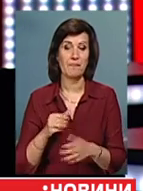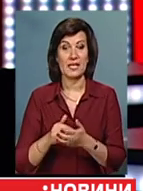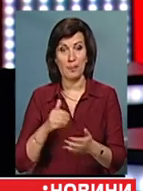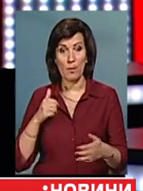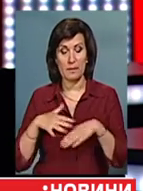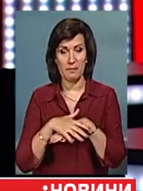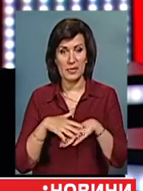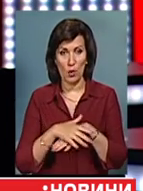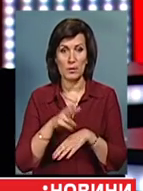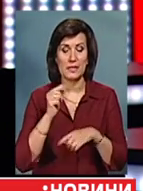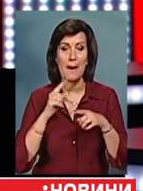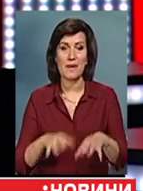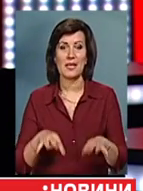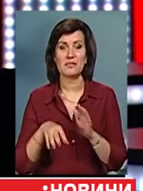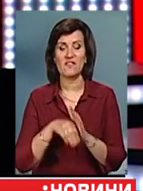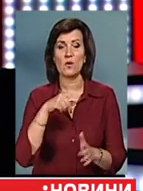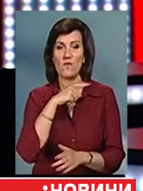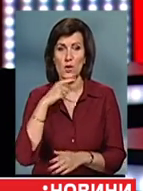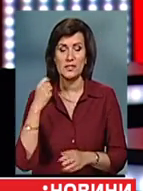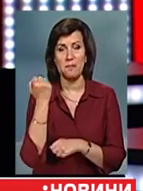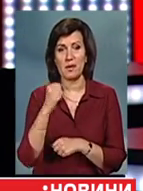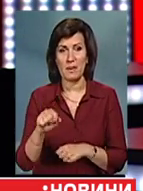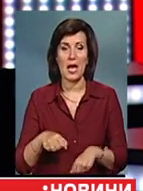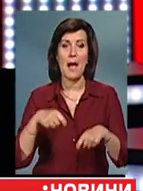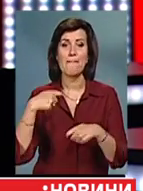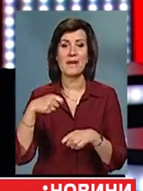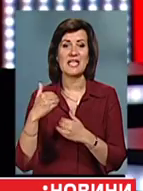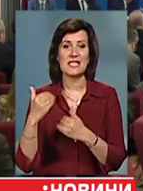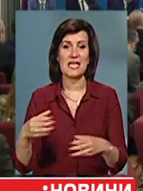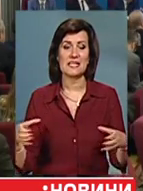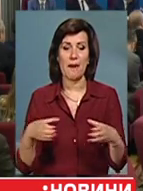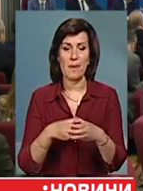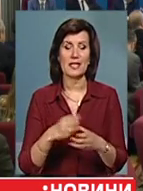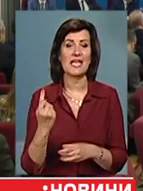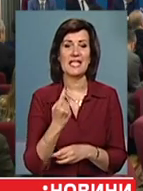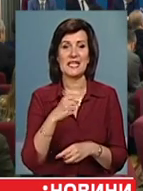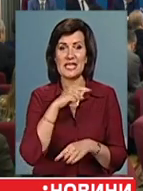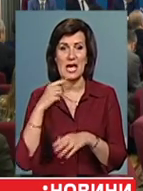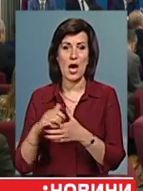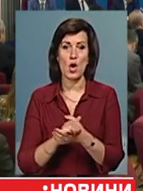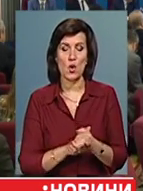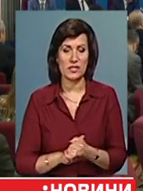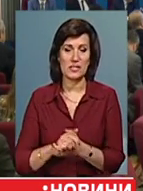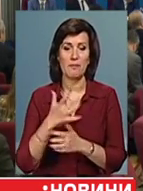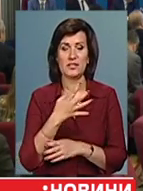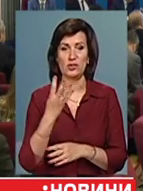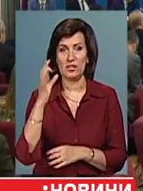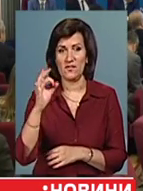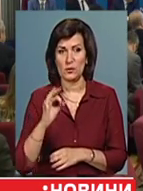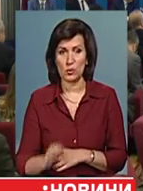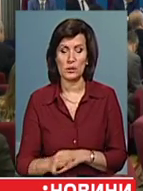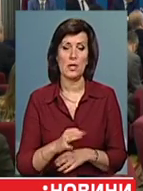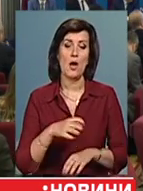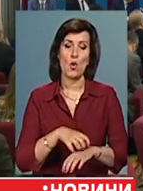попередніми підрахунками на парламентських виборах у Росії перемагає президентська партія «Єдина Росія», у неї 54% голосів. Далі